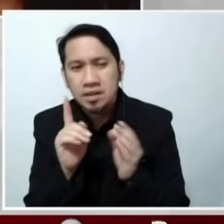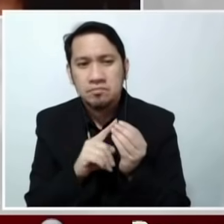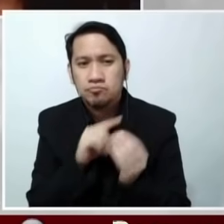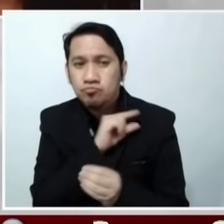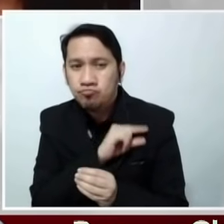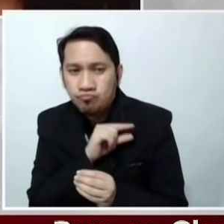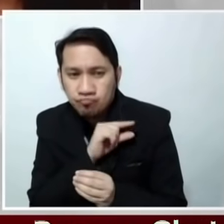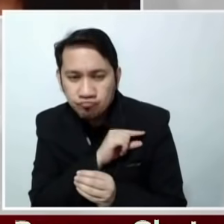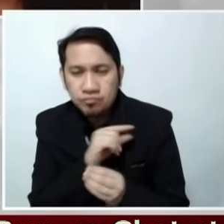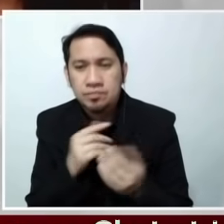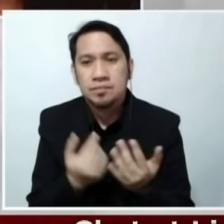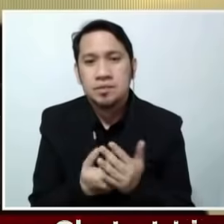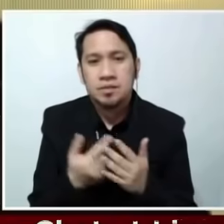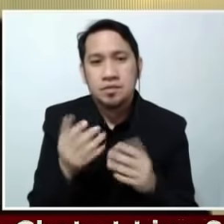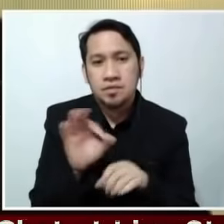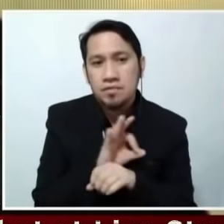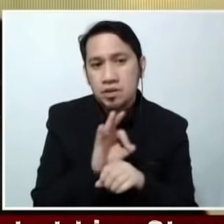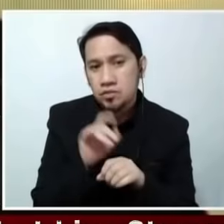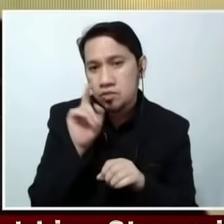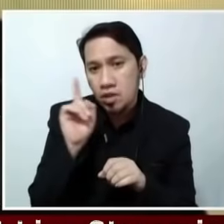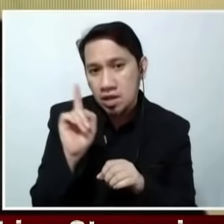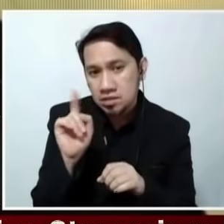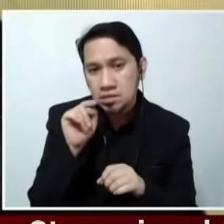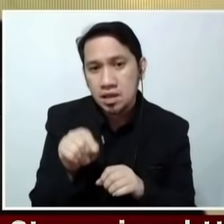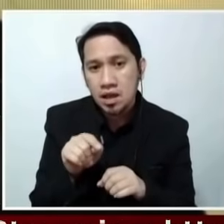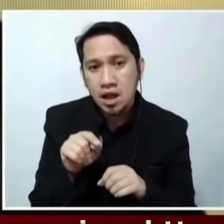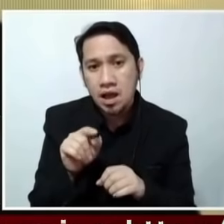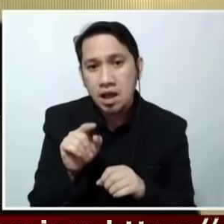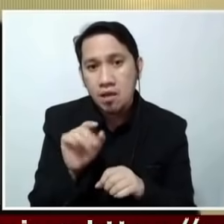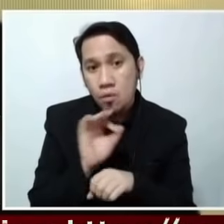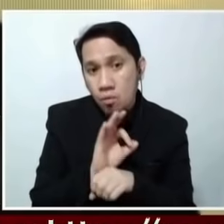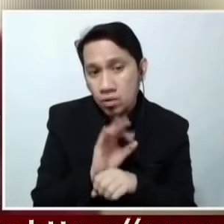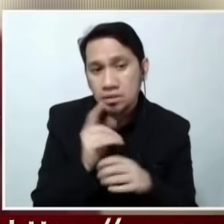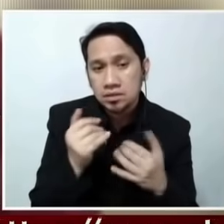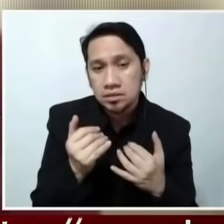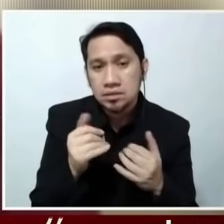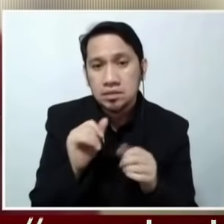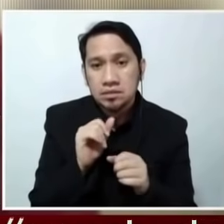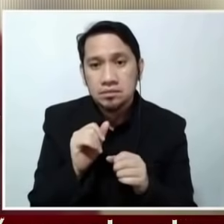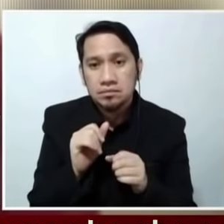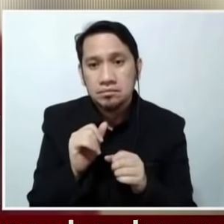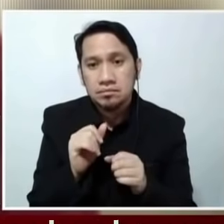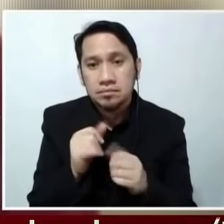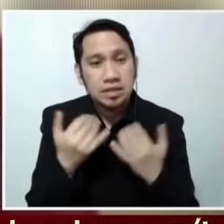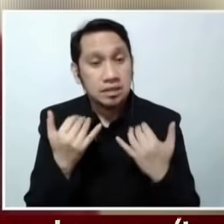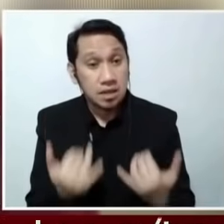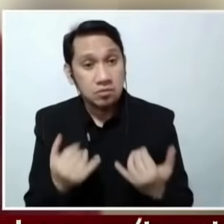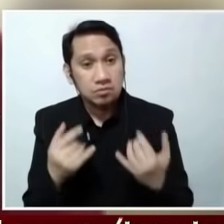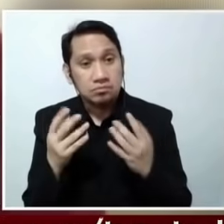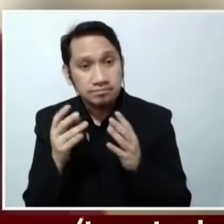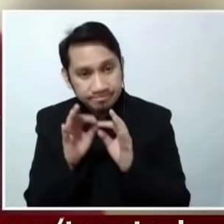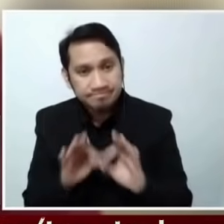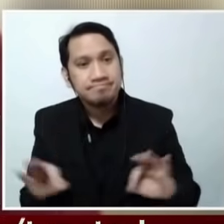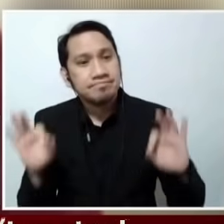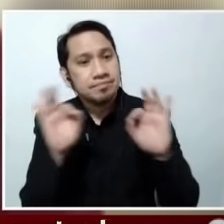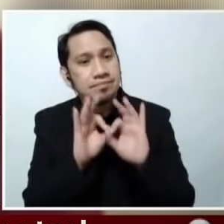to do the functions of the job. Importante po siya kasi dito po natin na malilinaw ang ilan sa